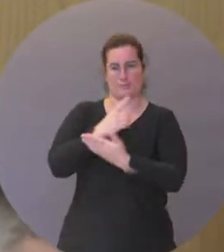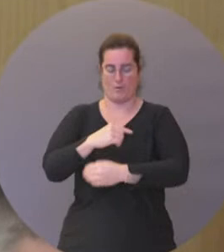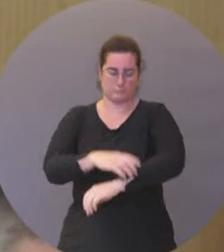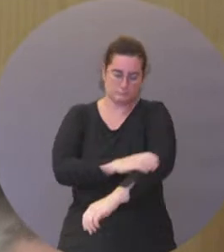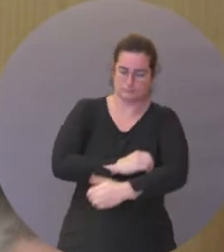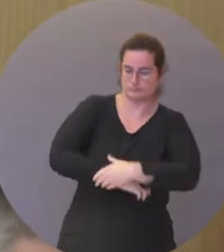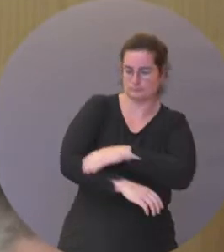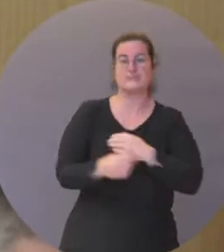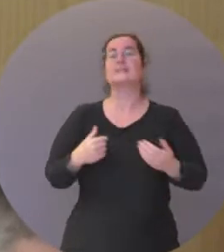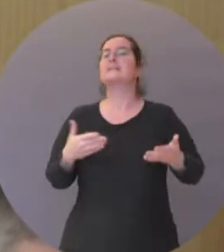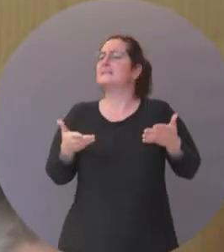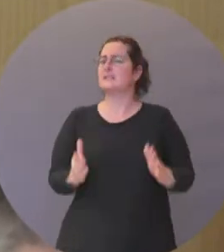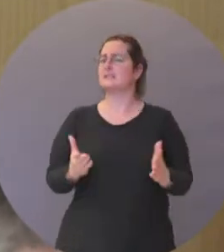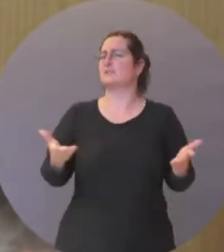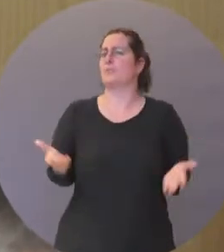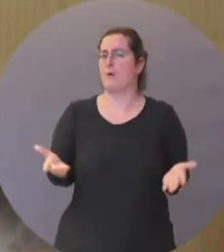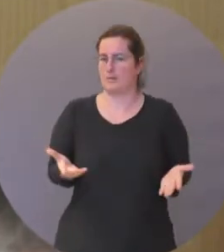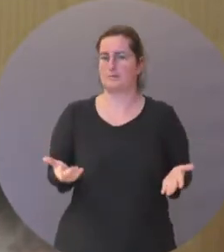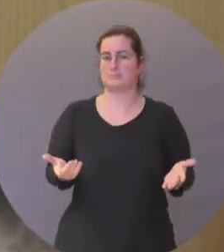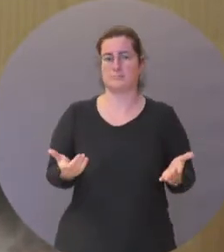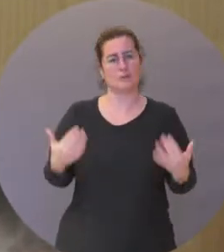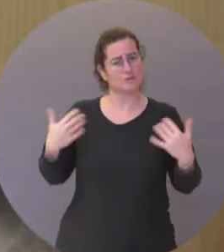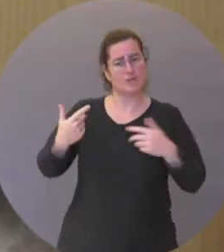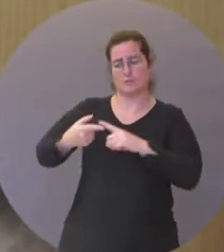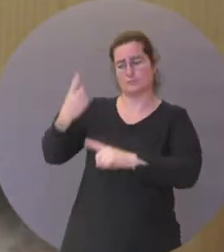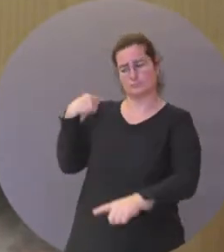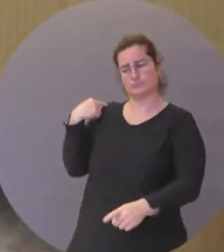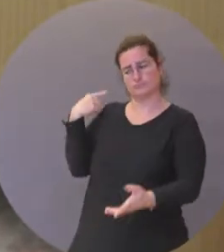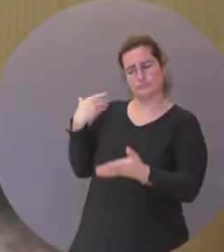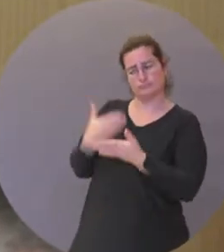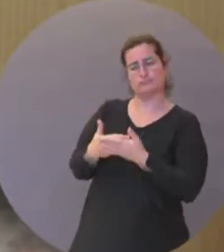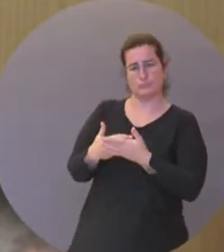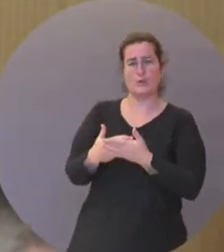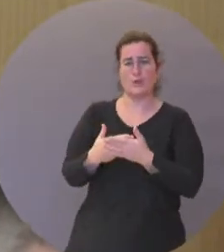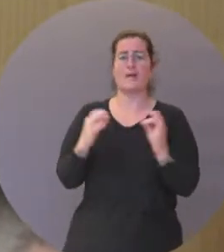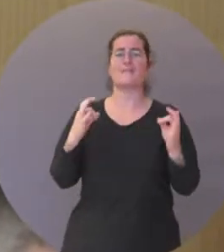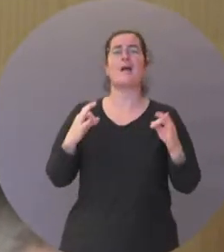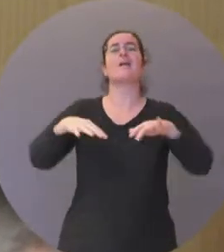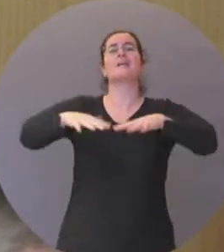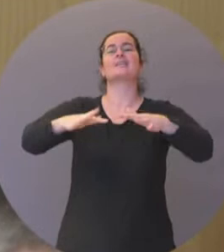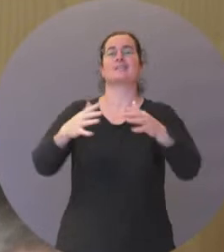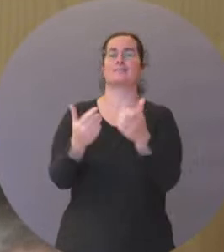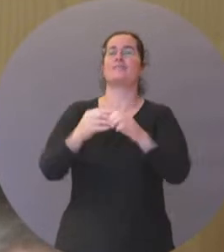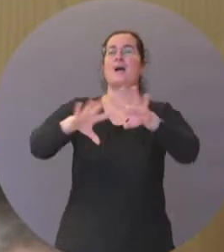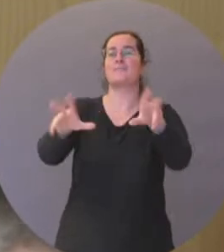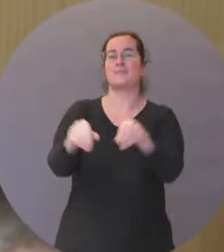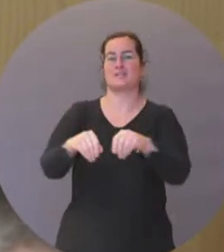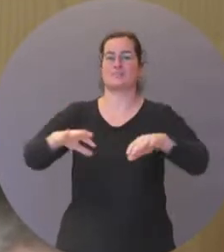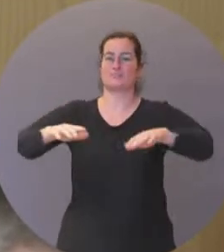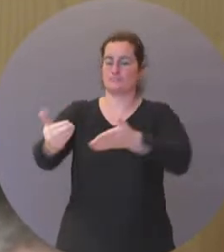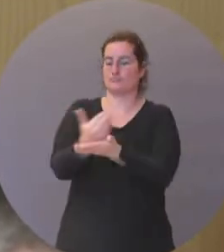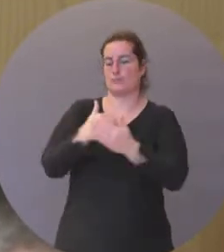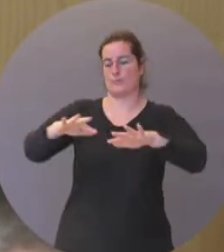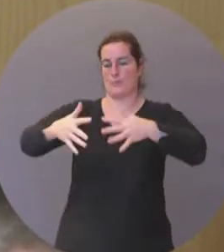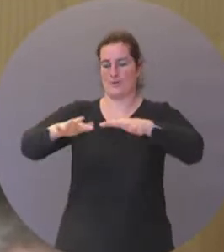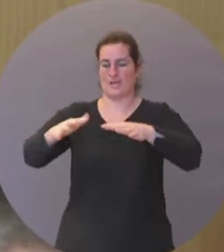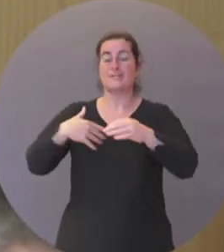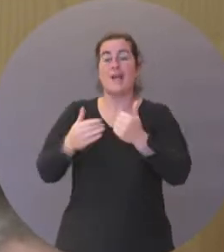décidé conformément aux engagements que nous avions pris d'élargir au classement moyenne l'aide à l'habitat durable